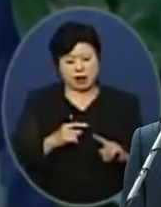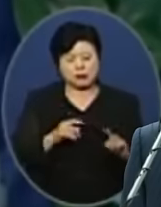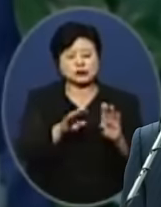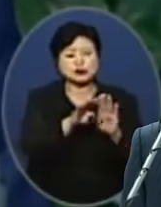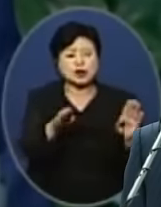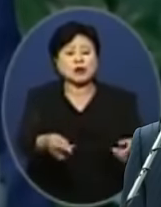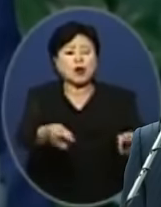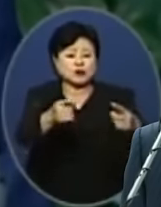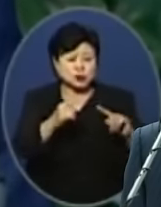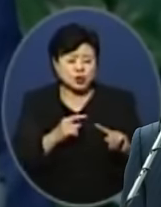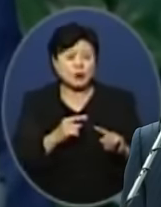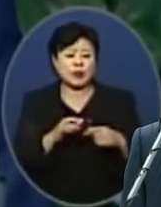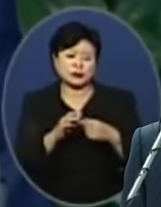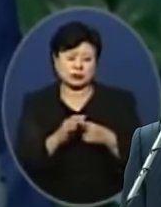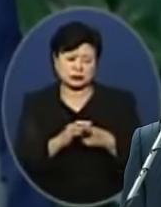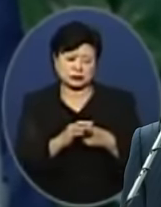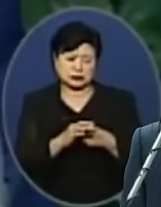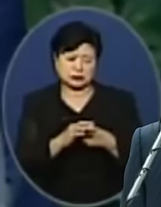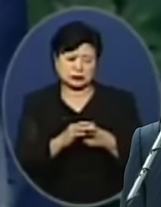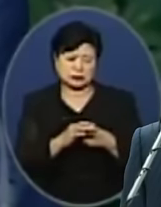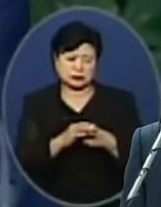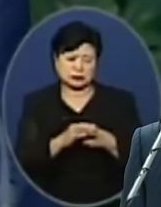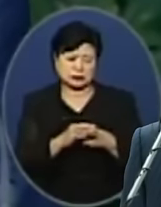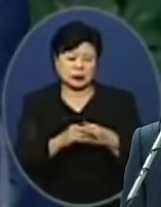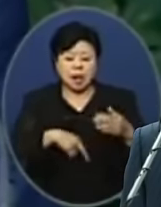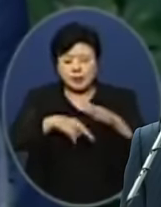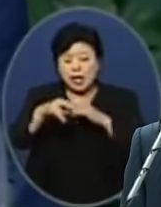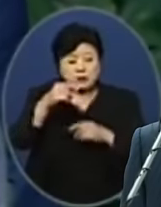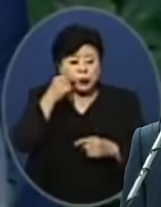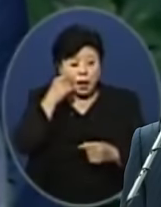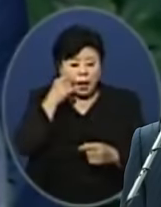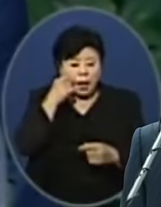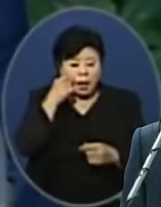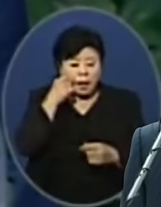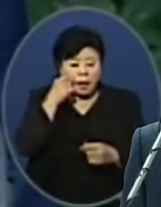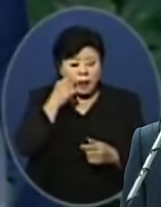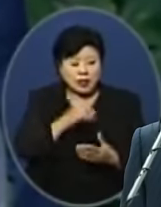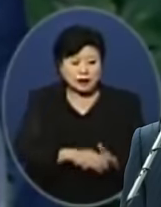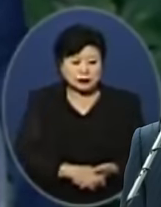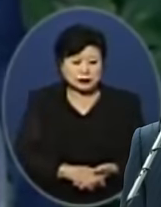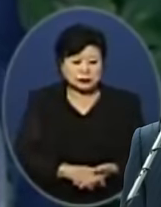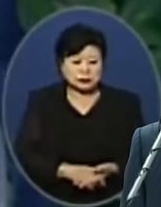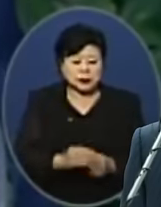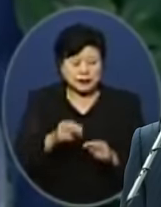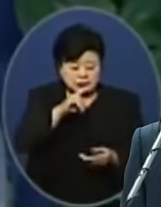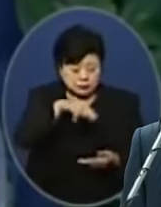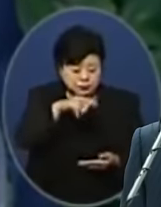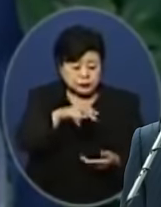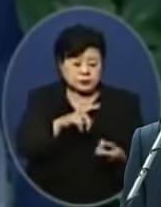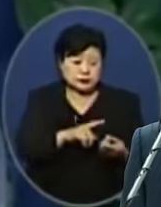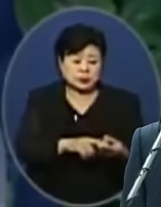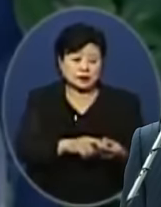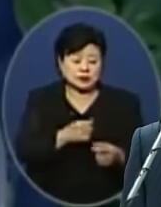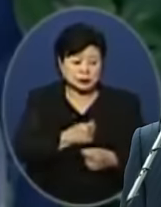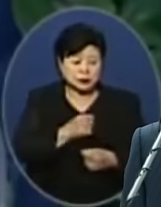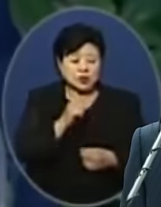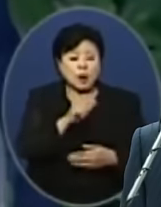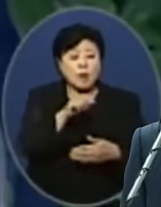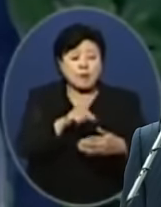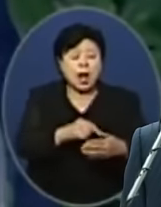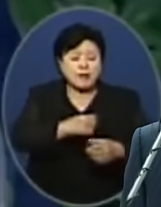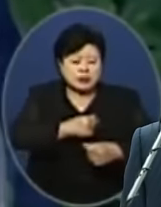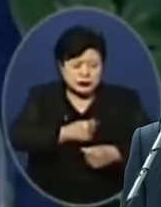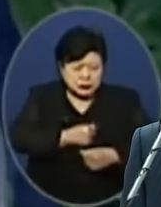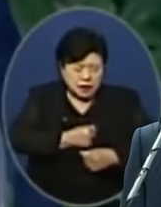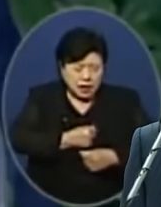문을 열고 들어오면 여러분 피할 수가 없습니다. 성경 말씀이 뭐라고 말합니까? 지킬 만한 것보다 내